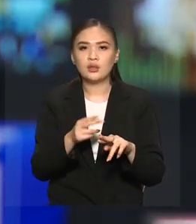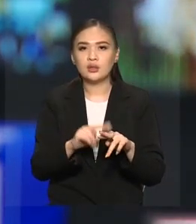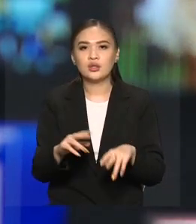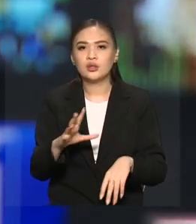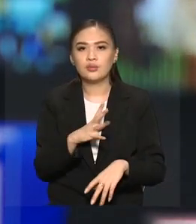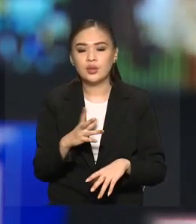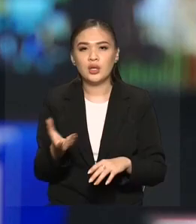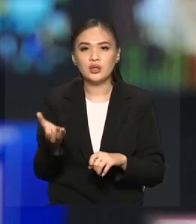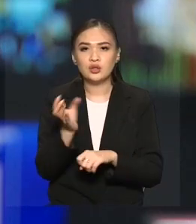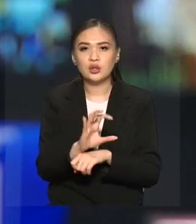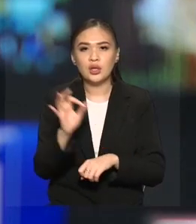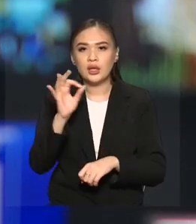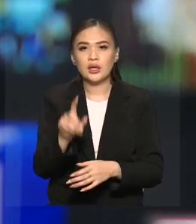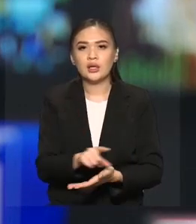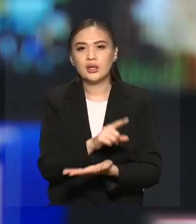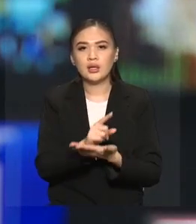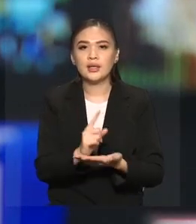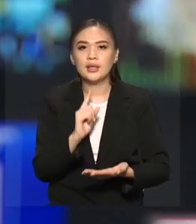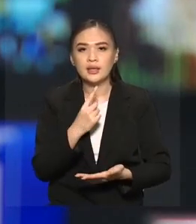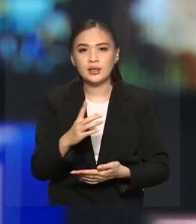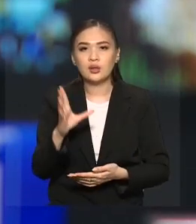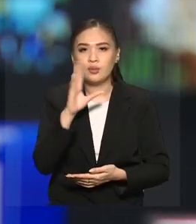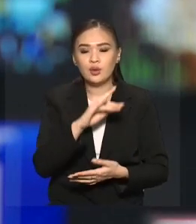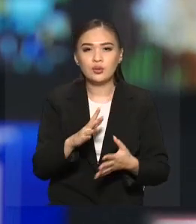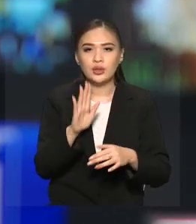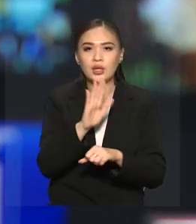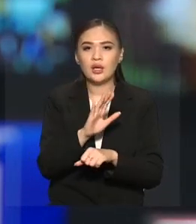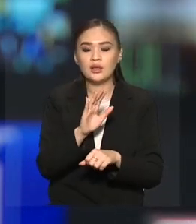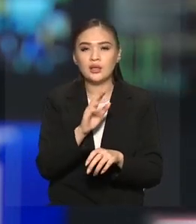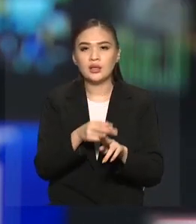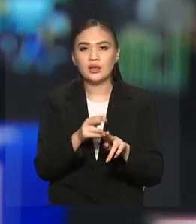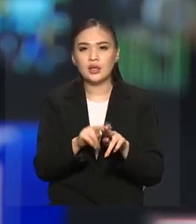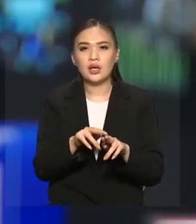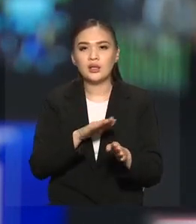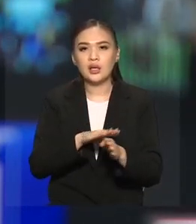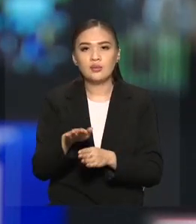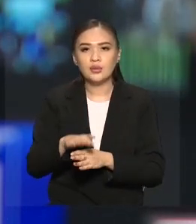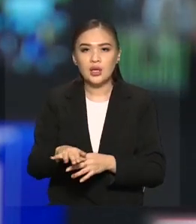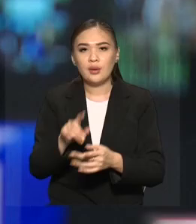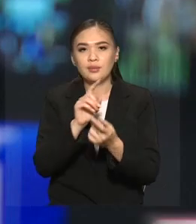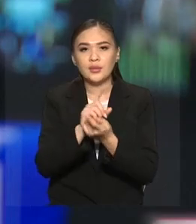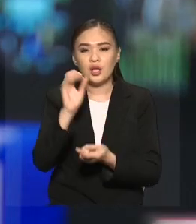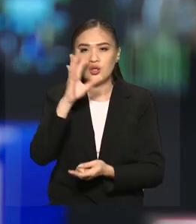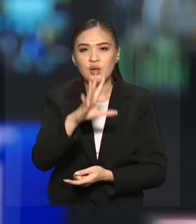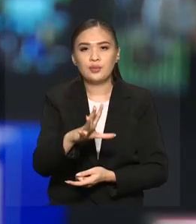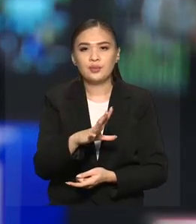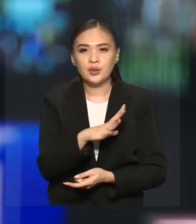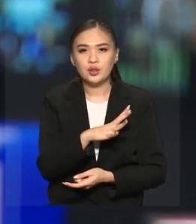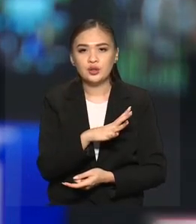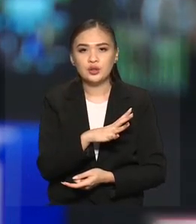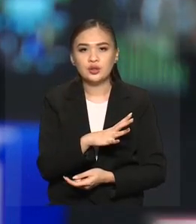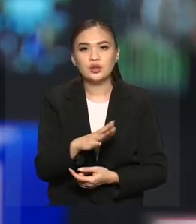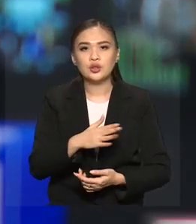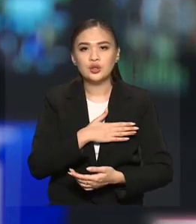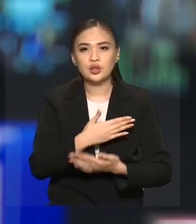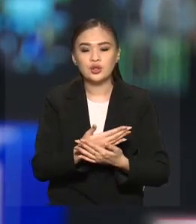жауынгерлерінің мойнына жүктелген міндет осы. Қиында күрделі тапсырмаларды орындап, қауіп-қатермен бетпе-бет келетін сайыпқырандар білекті де